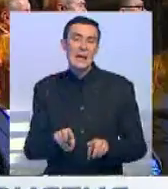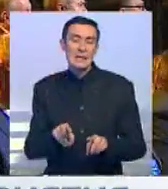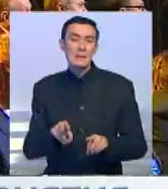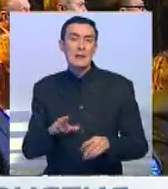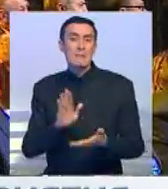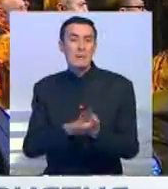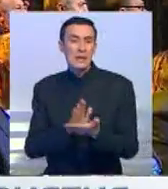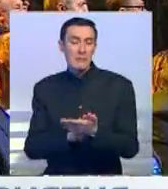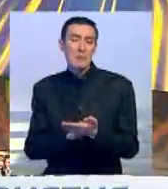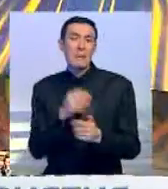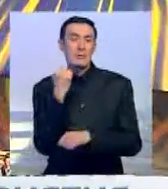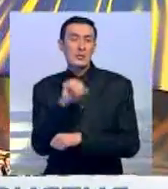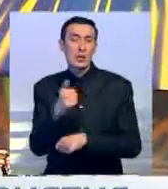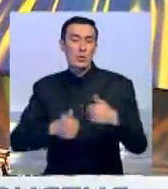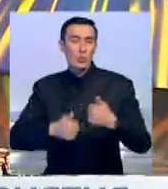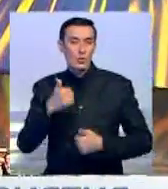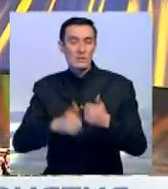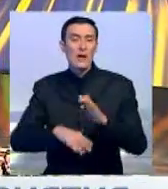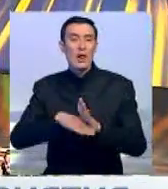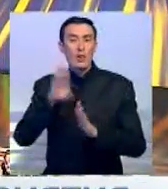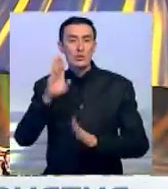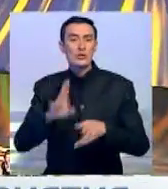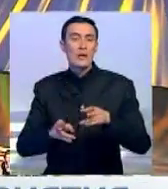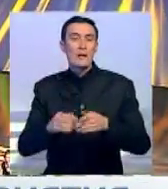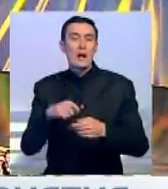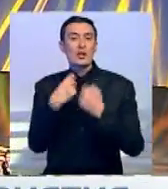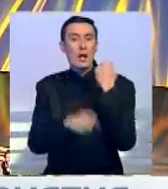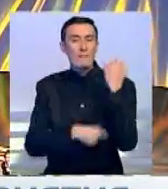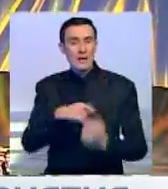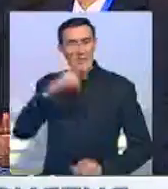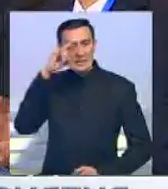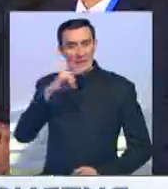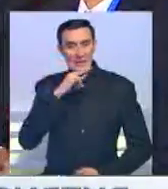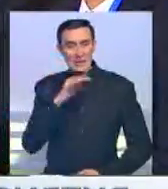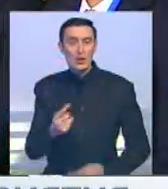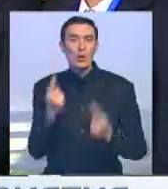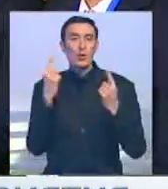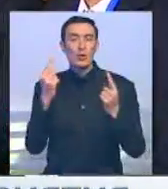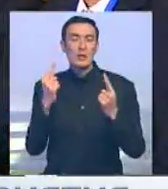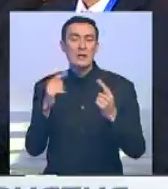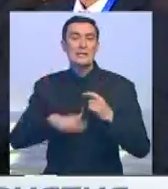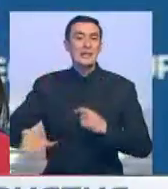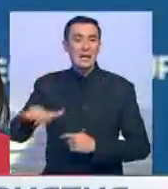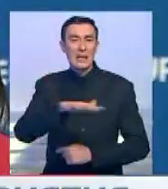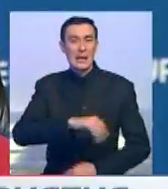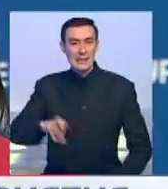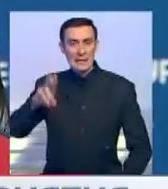премии «Скер» и победители конкурсов «Лучший товар Казахстана» и «Олы Дала Еле».